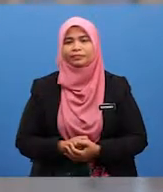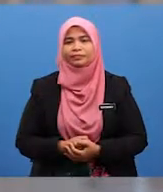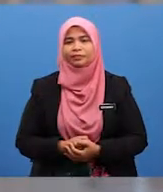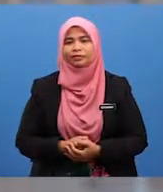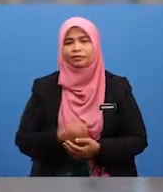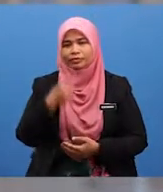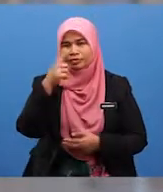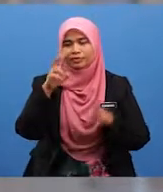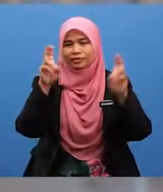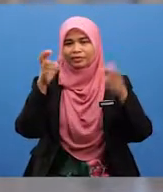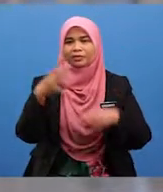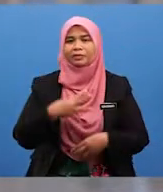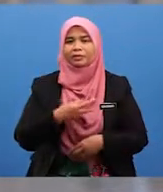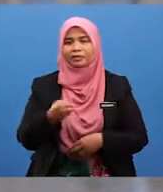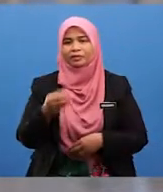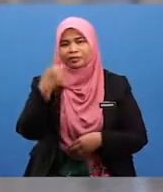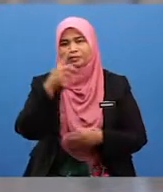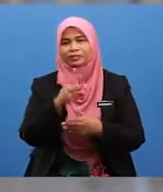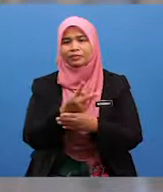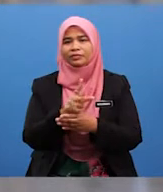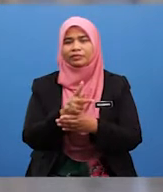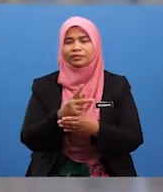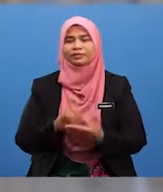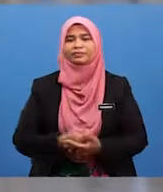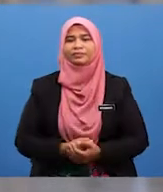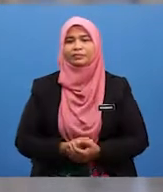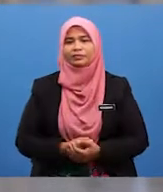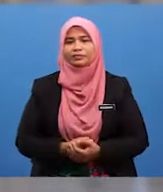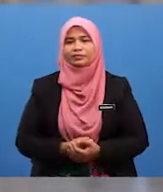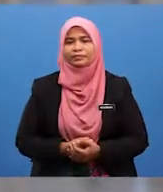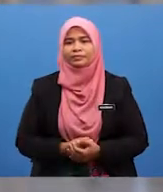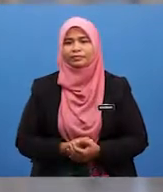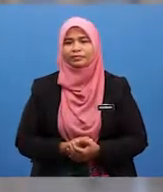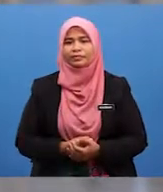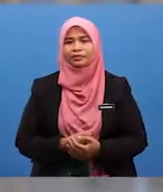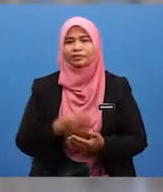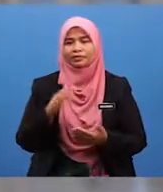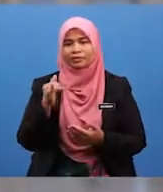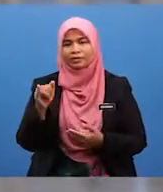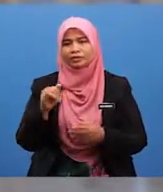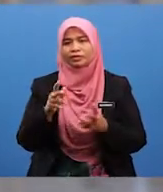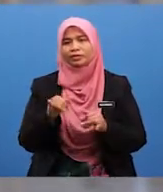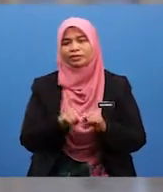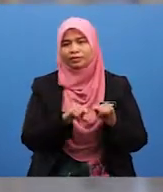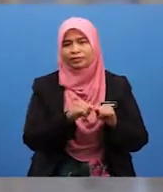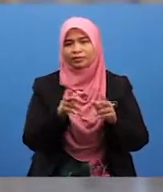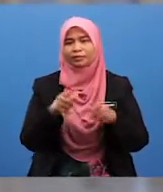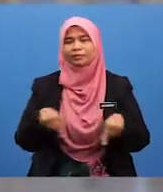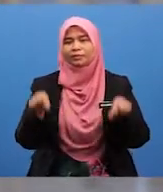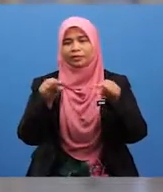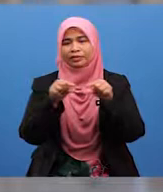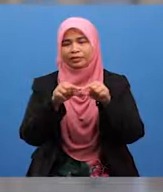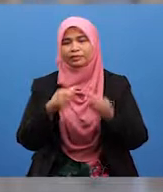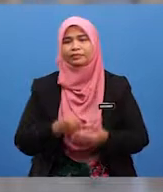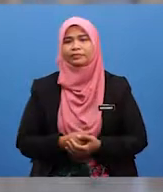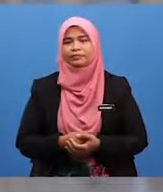dalam topik yang menarik untuk dikongsikan. Bukan itu saja, topik ini penting dalam usaha kita